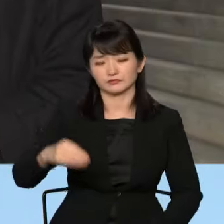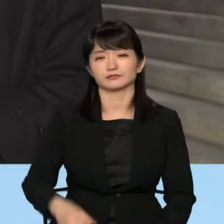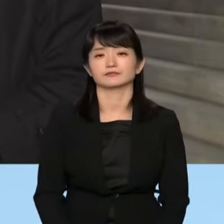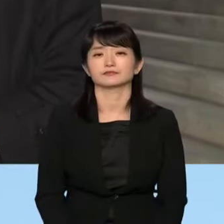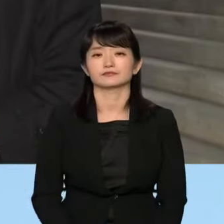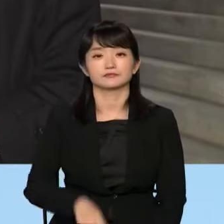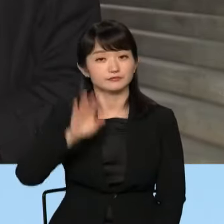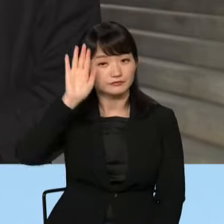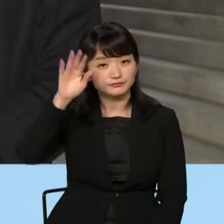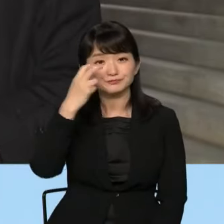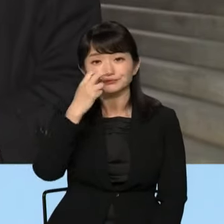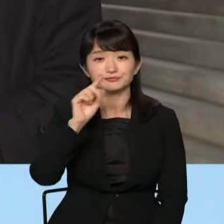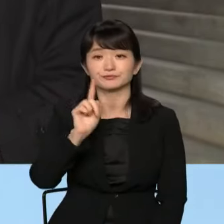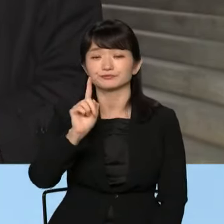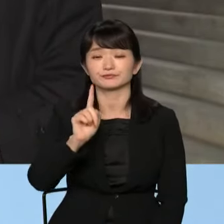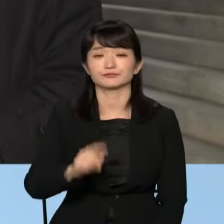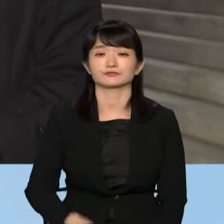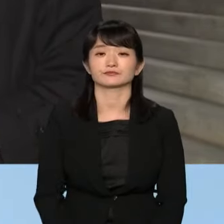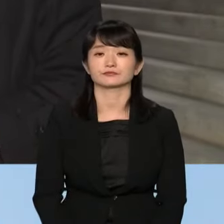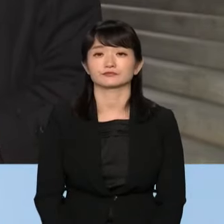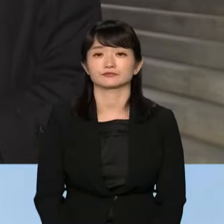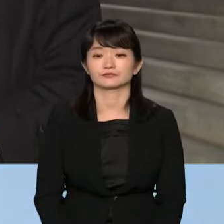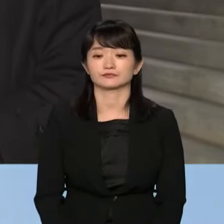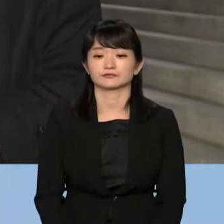네, 앞으로의 수사는 어떻게 진행됩니까?